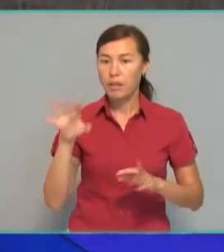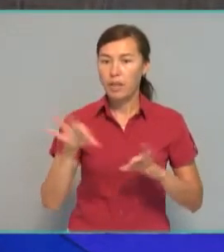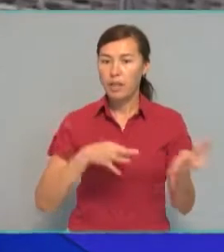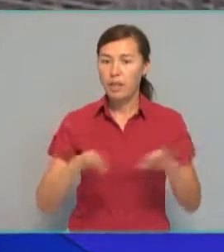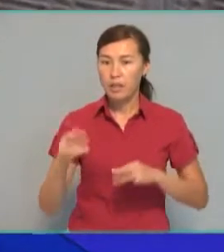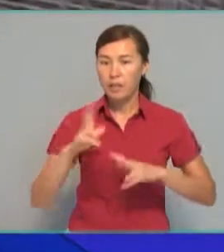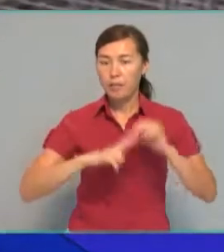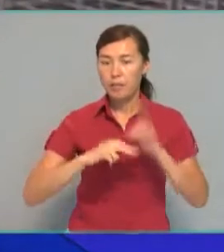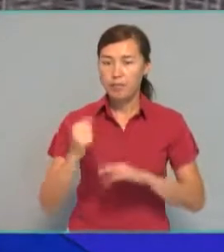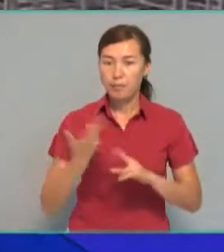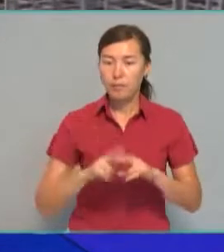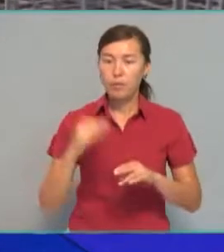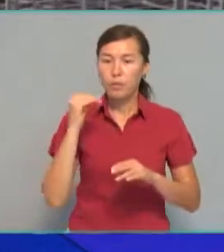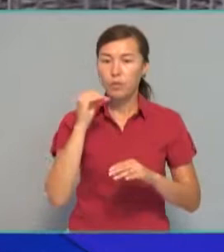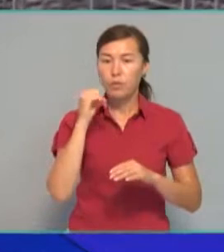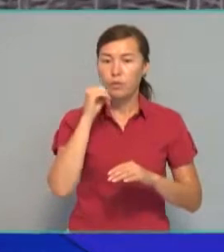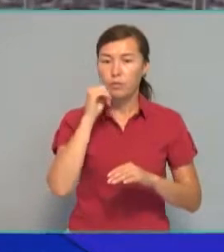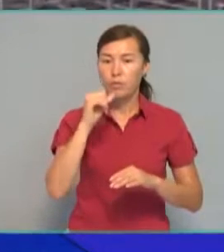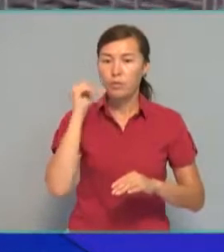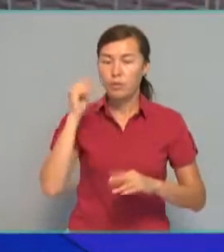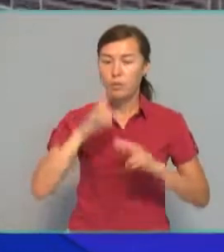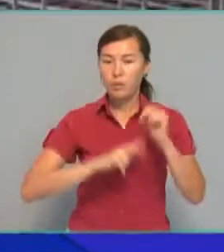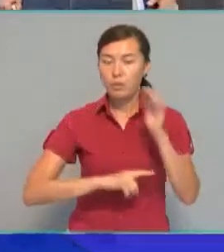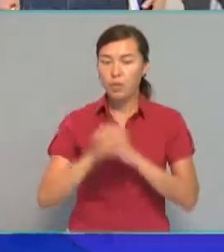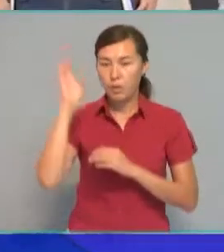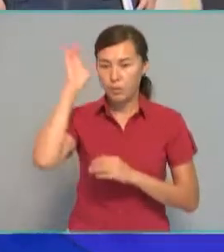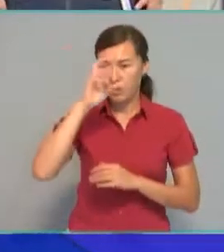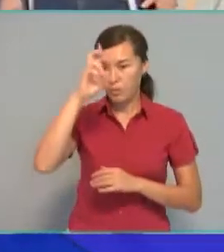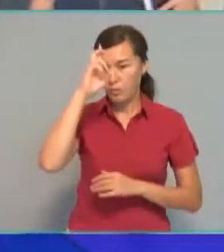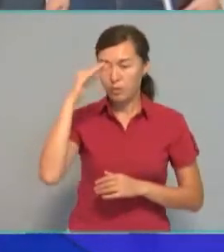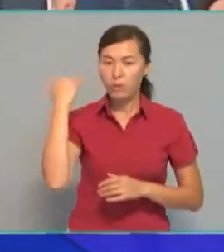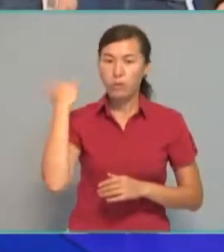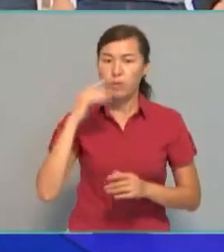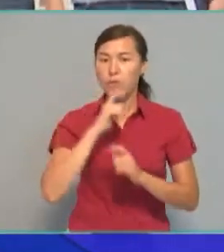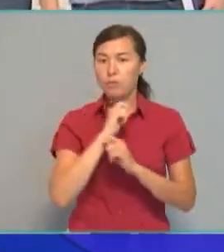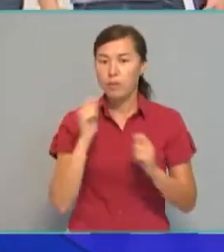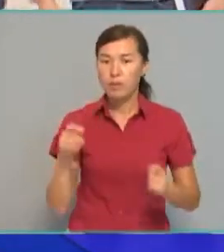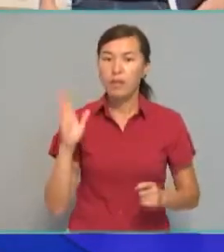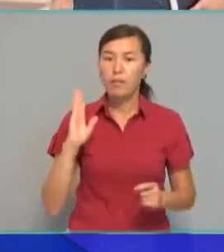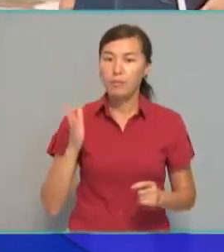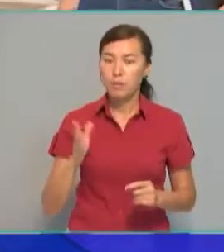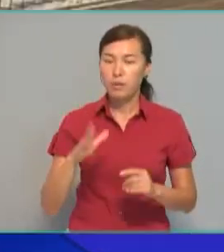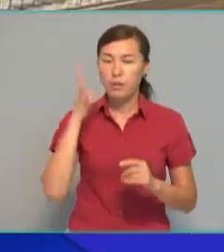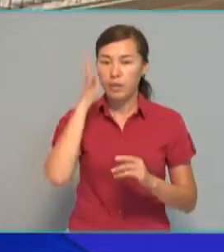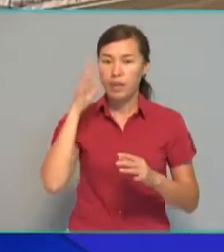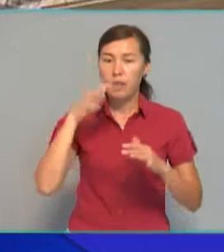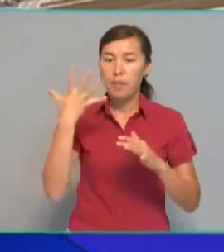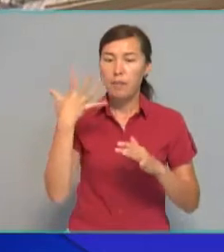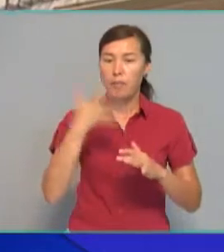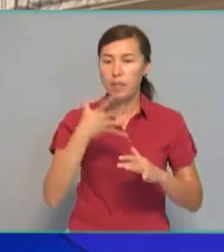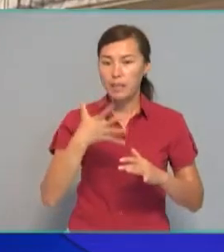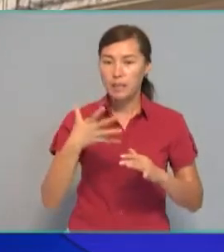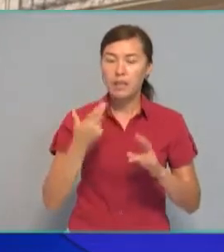каркастары тоқылуда. Былтыр құрылысы басталған мешіт көрші Өзбекстан елінің Түркістанға тартуы болатын. Мешіт ішіне